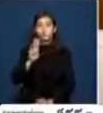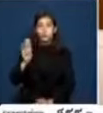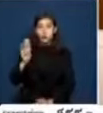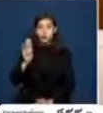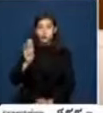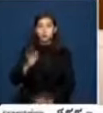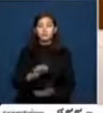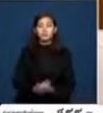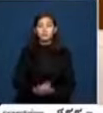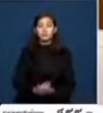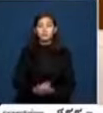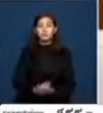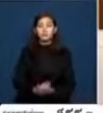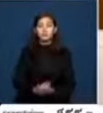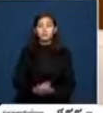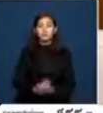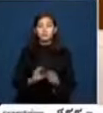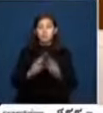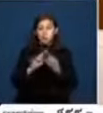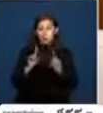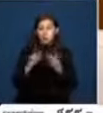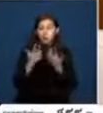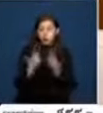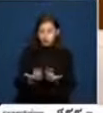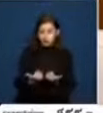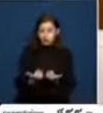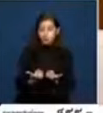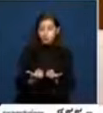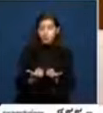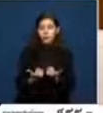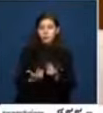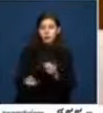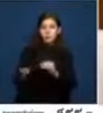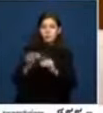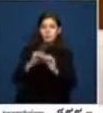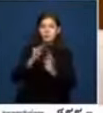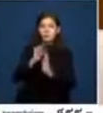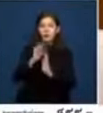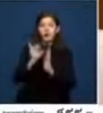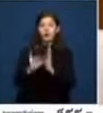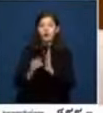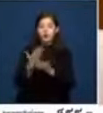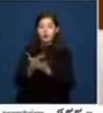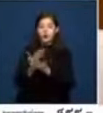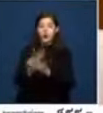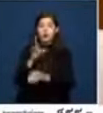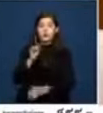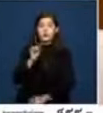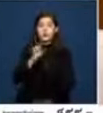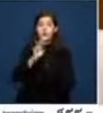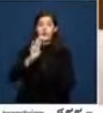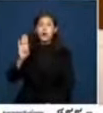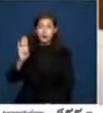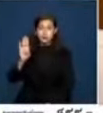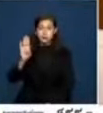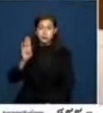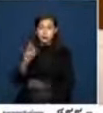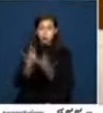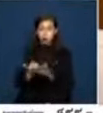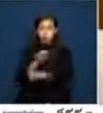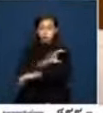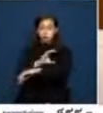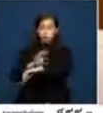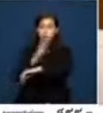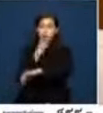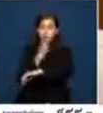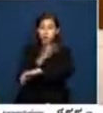ตลอดสายมีตัวเลขชัดเจนว่าปริมาณผู้โดยสารของทั้ง 2สายเพิ่ม